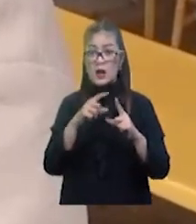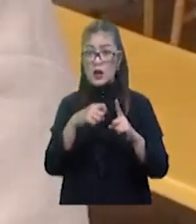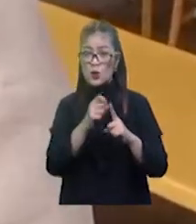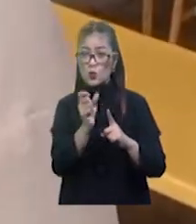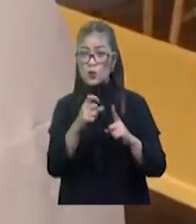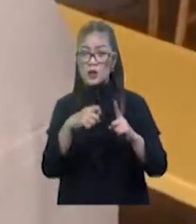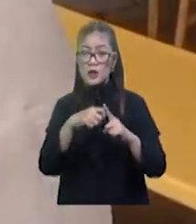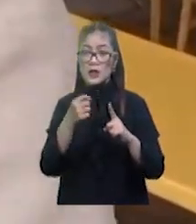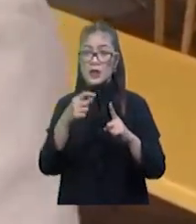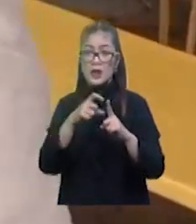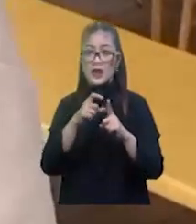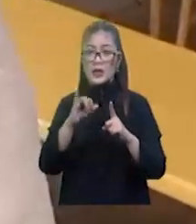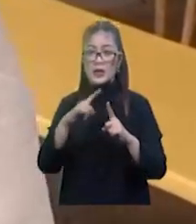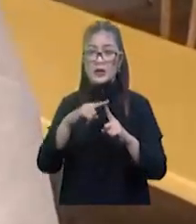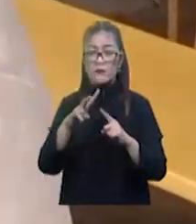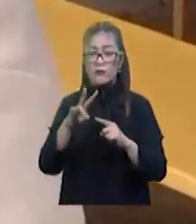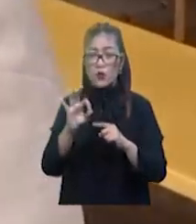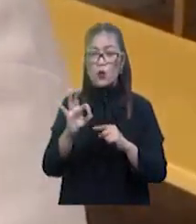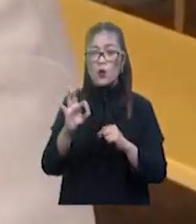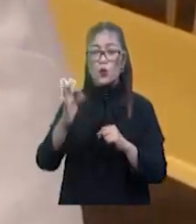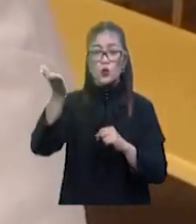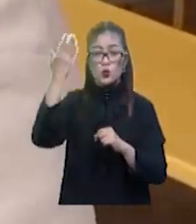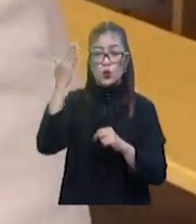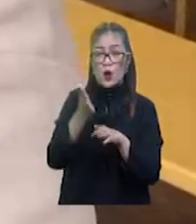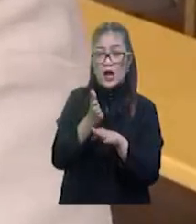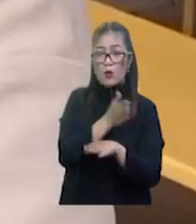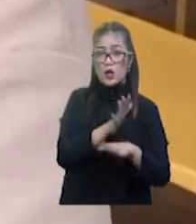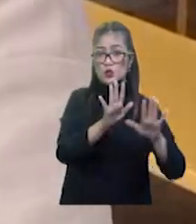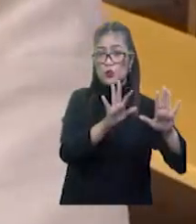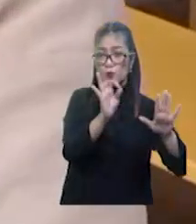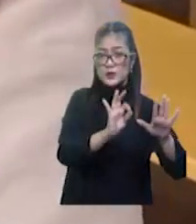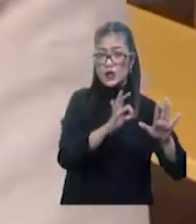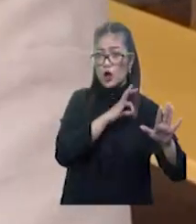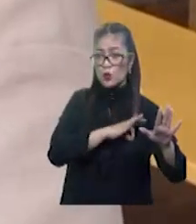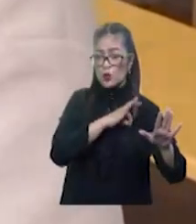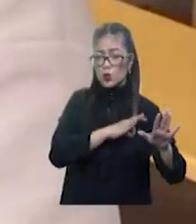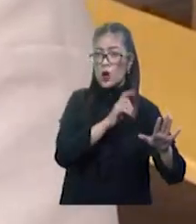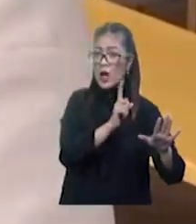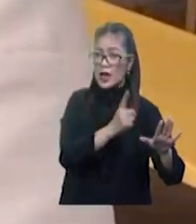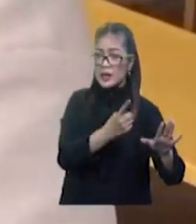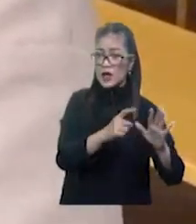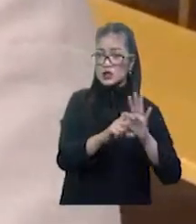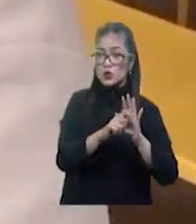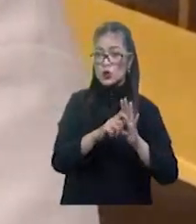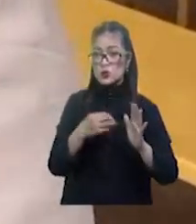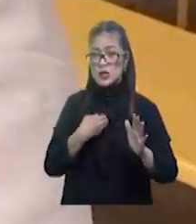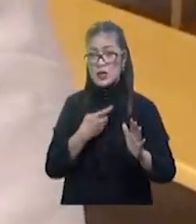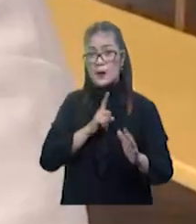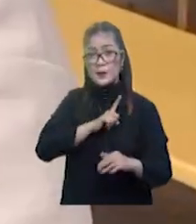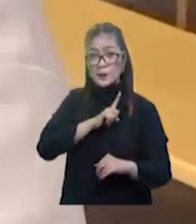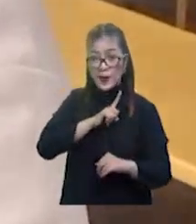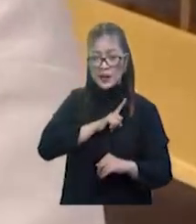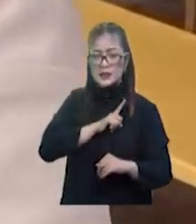Nah, cashback yang kita dapat adalah 10% dari total limit pinjaman itu. Misalnya dari saya sendiri, Renko